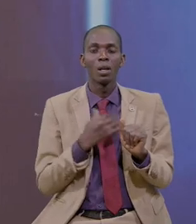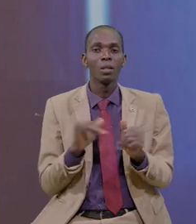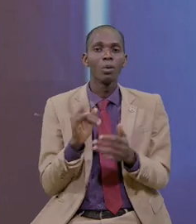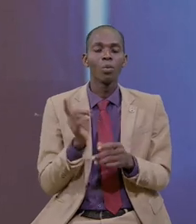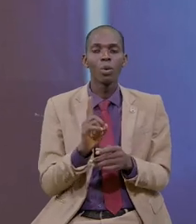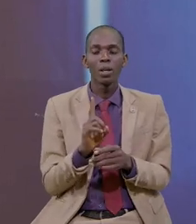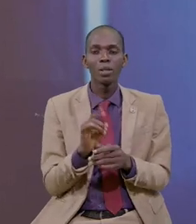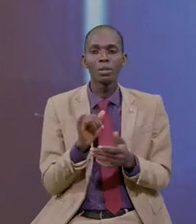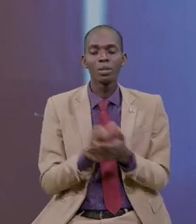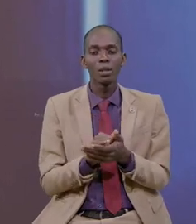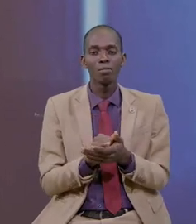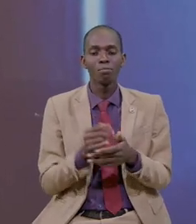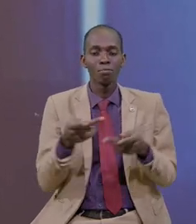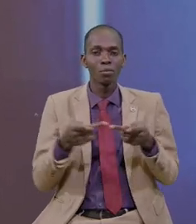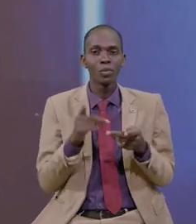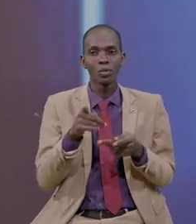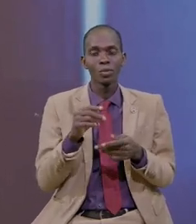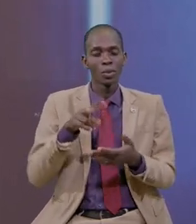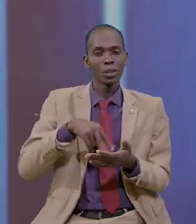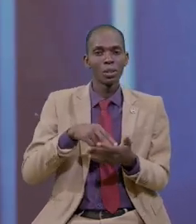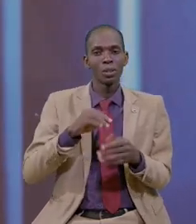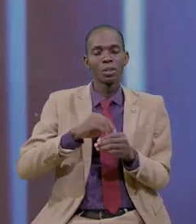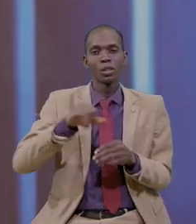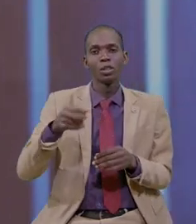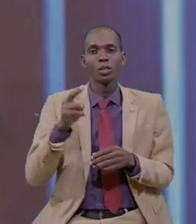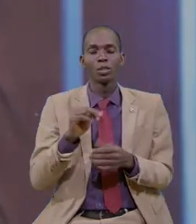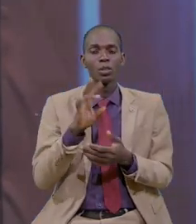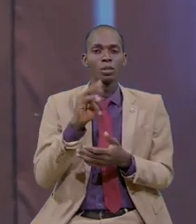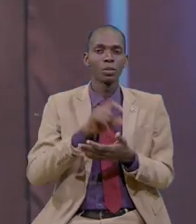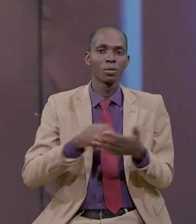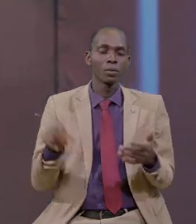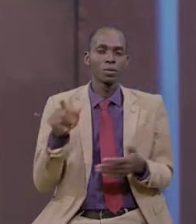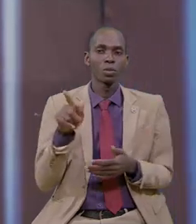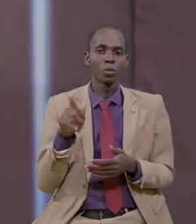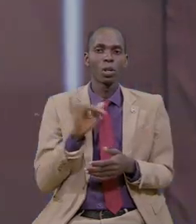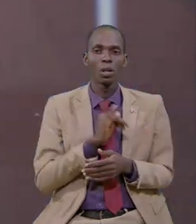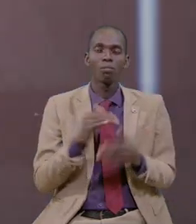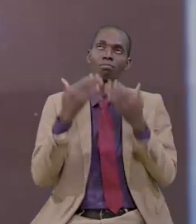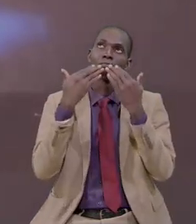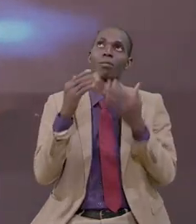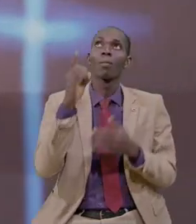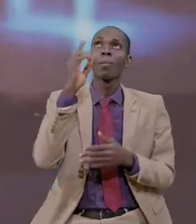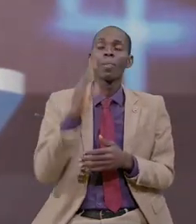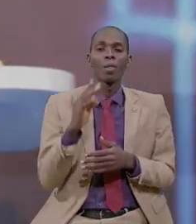avoir donné ce verset, Jean 17, verset 21. Je remercie le Seigneur